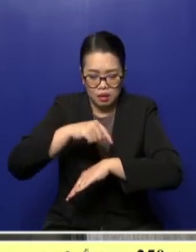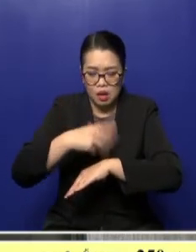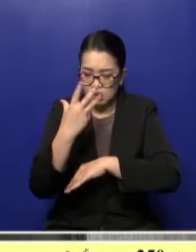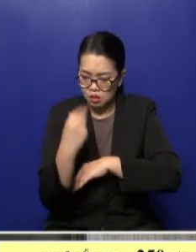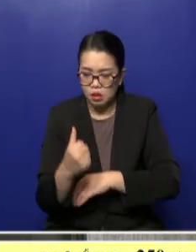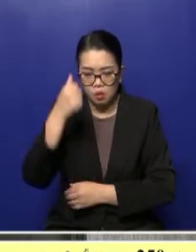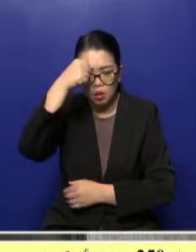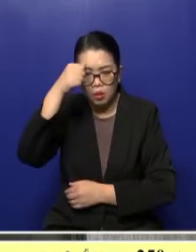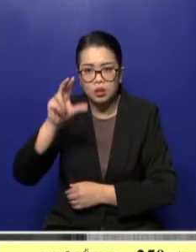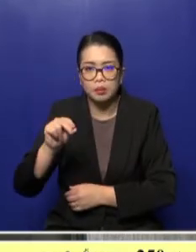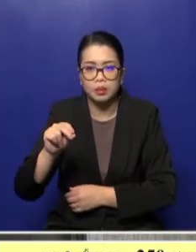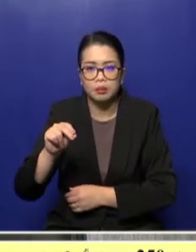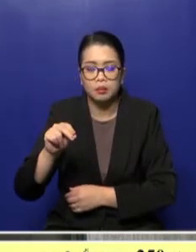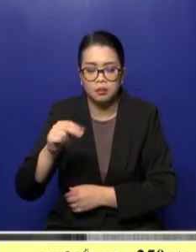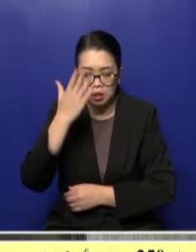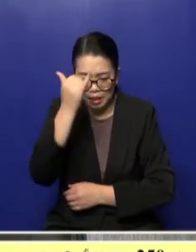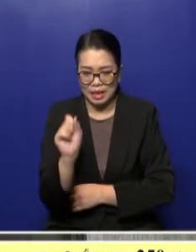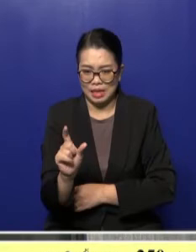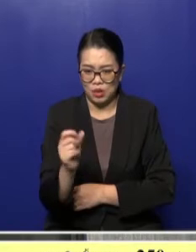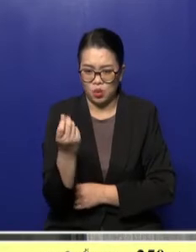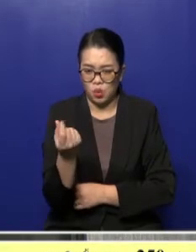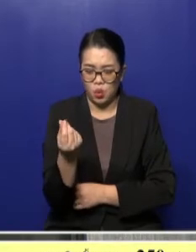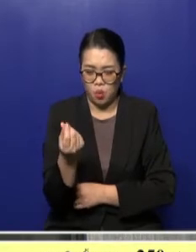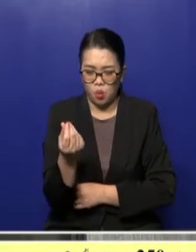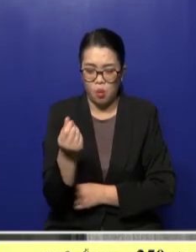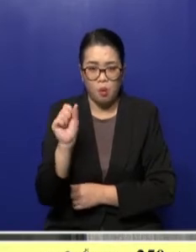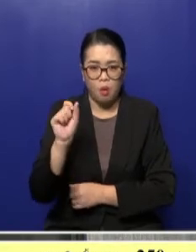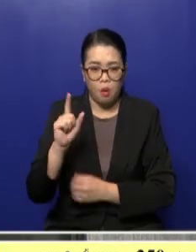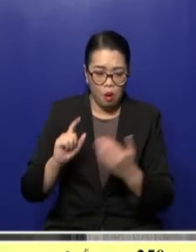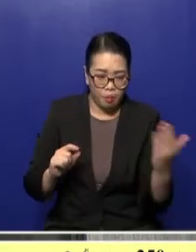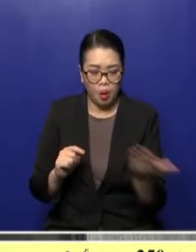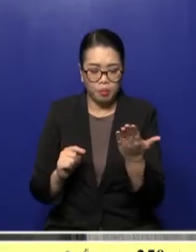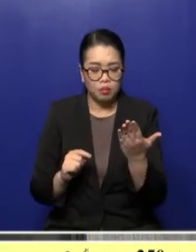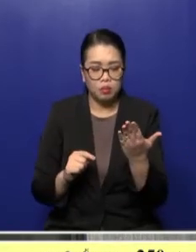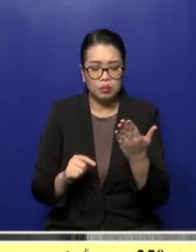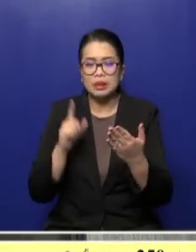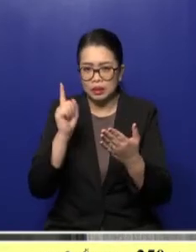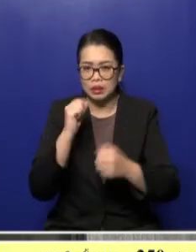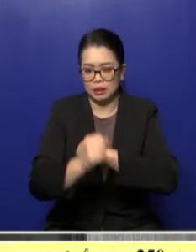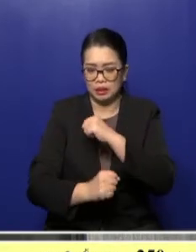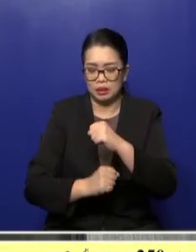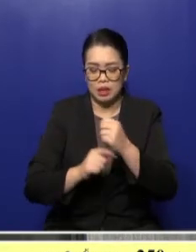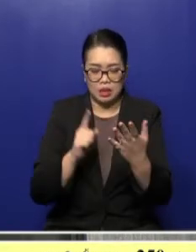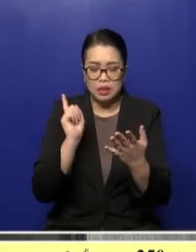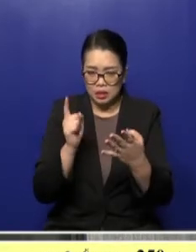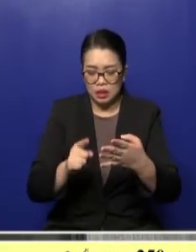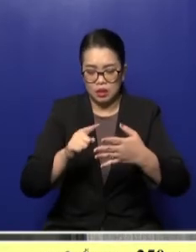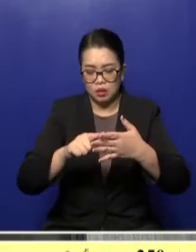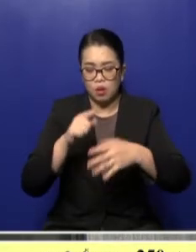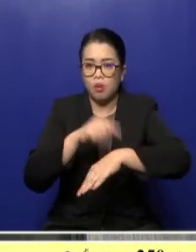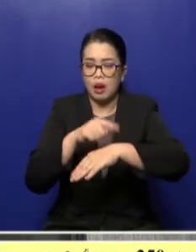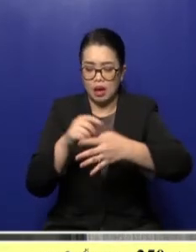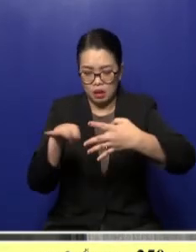วันและอีก 30วันตั้งแต่วันที่ 9ถึง 30วันถึงสิ้นสมัยประชุมนี้ถ้า